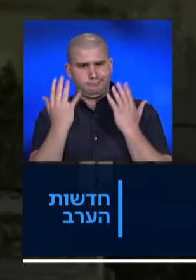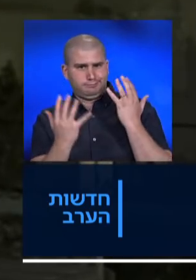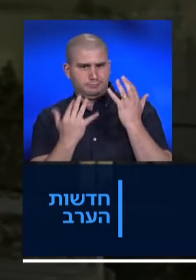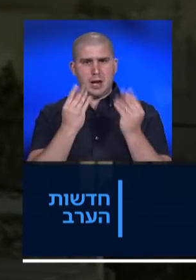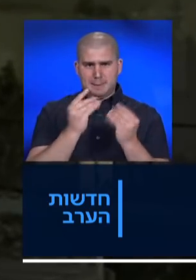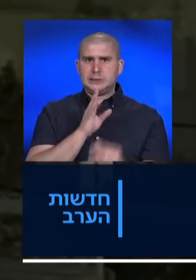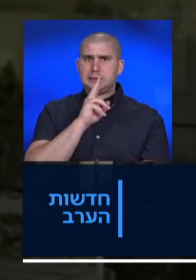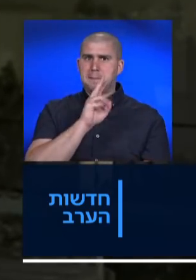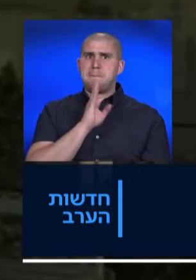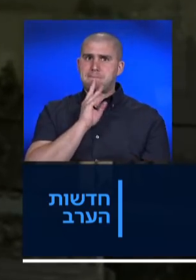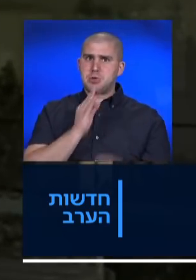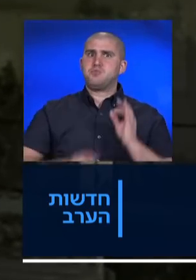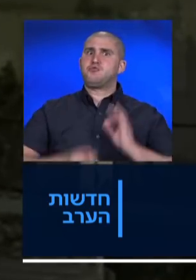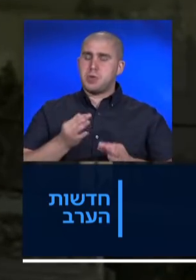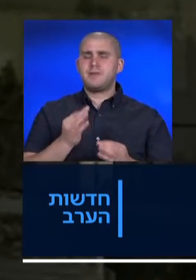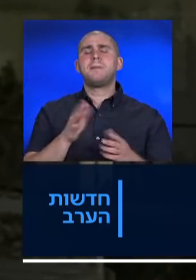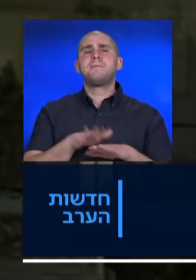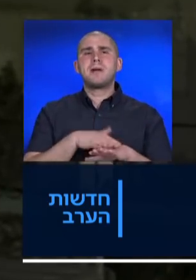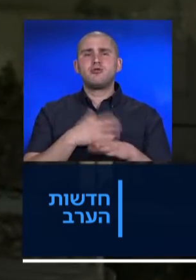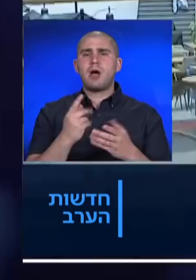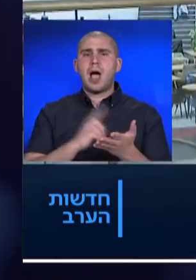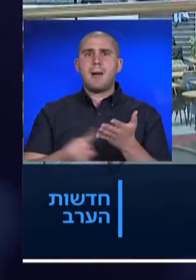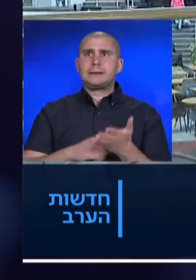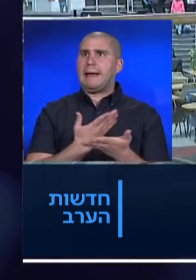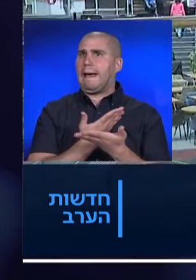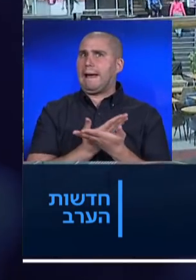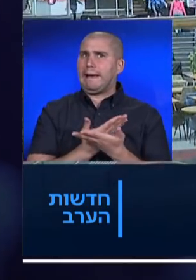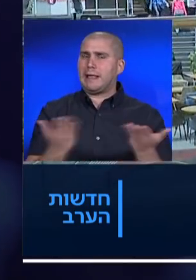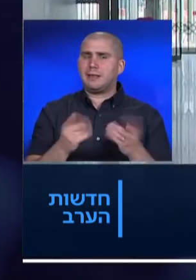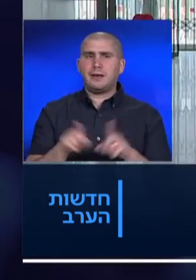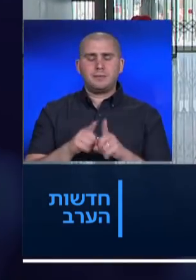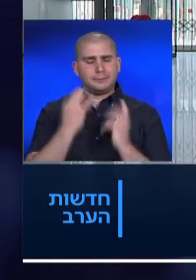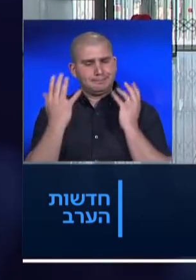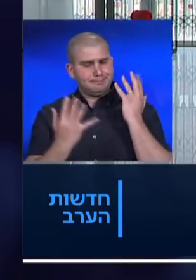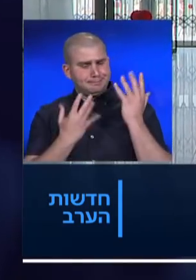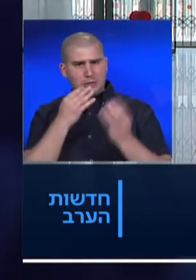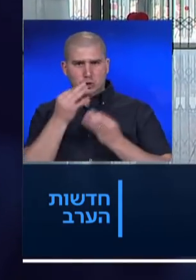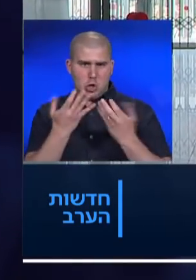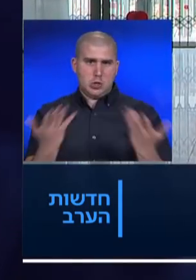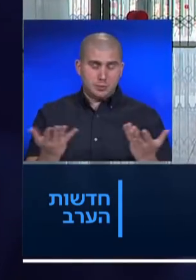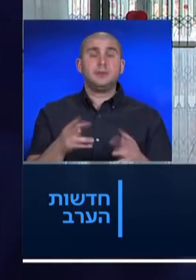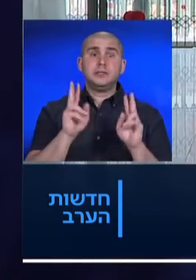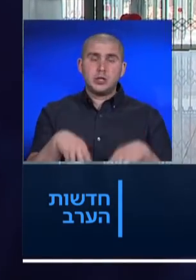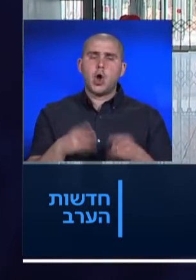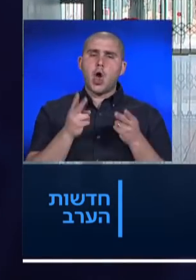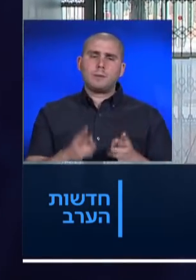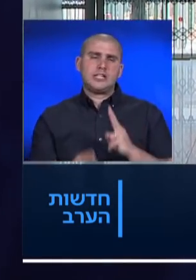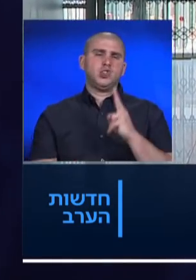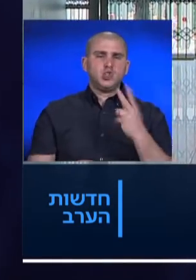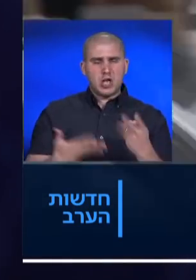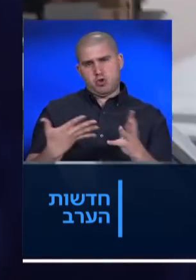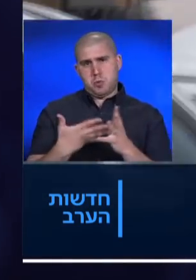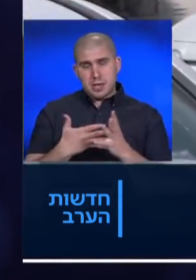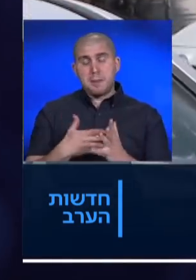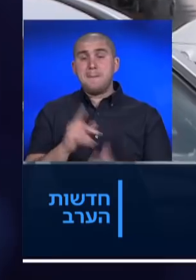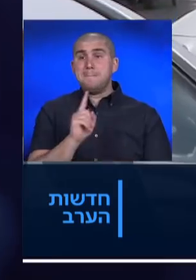כבר נדמה שאין אפליקציה כזו שלא מעוררת שאלות כאלה. יש עוד אופציה שנבחנת כעת, היא שכל מי ששב